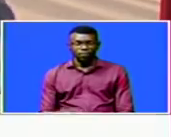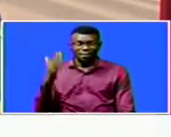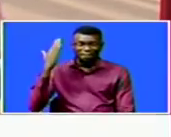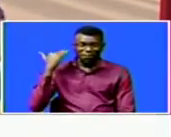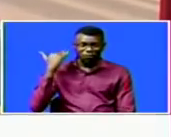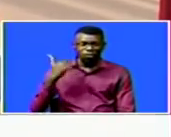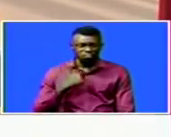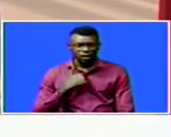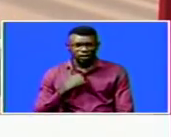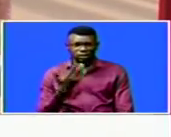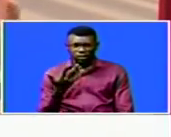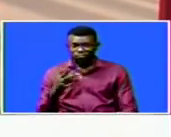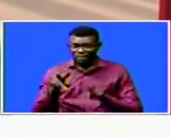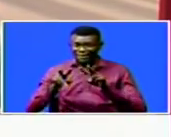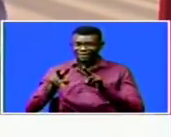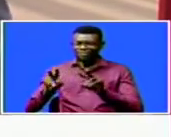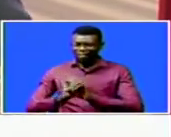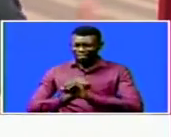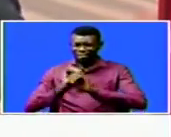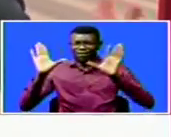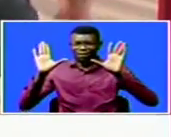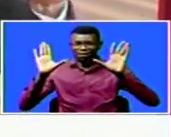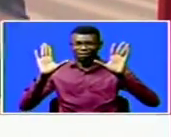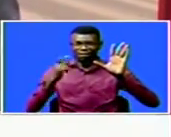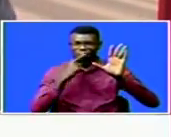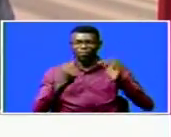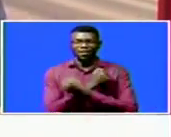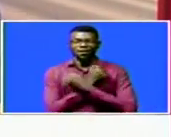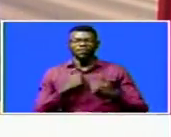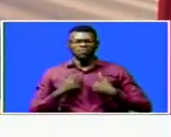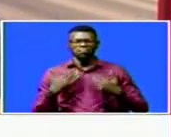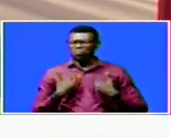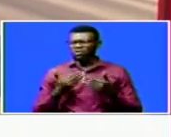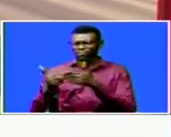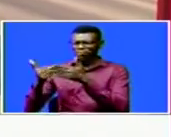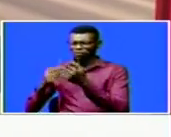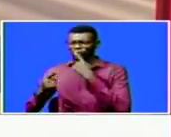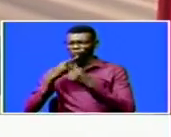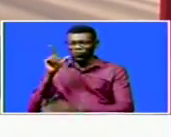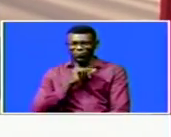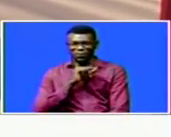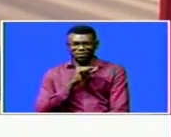kupata na kuona upendo wake ule watu wengi hapa wameongea.